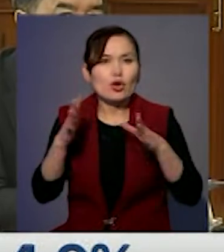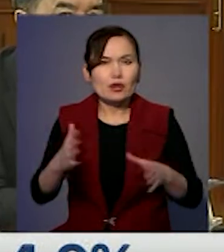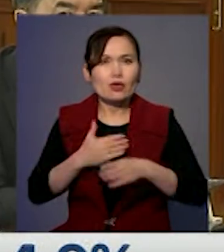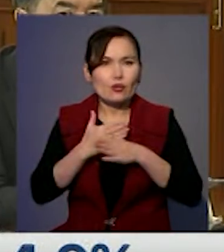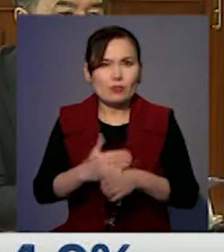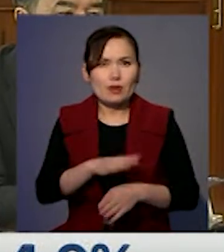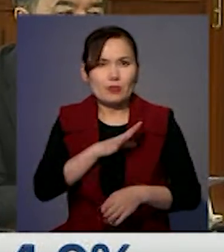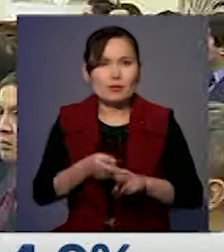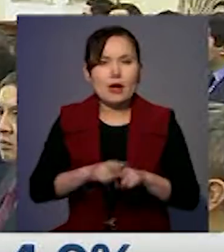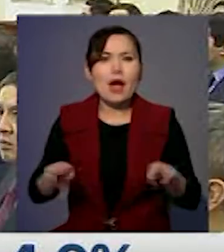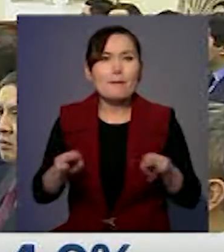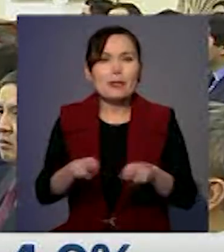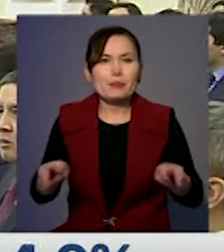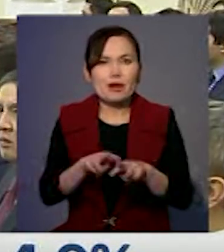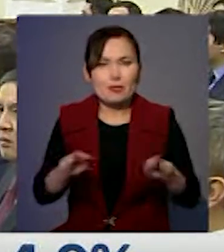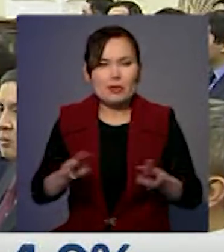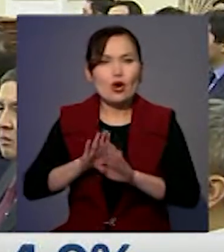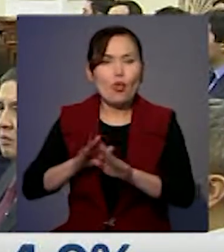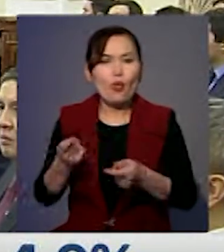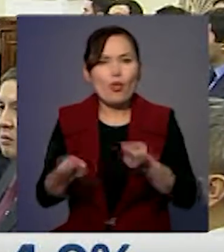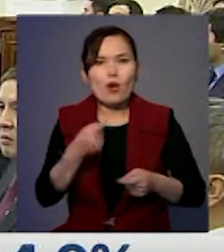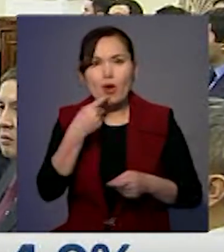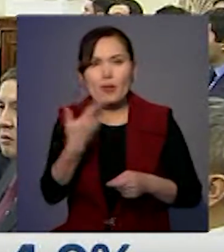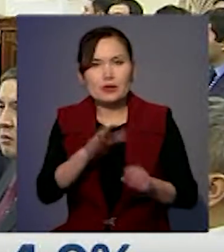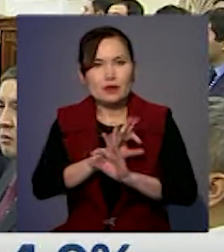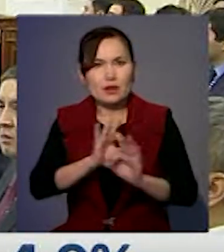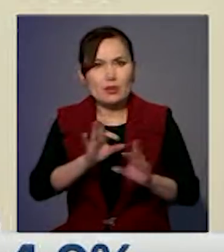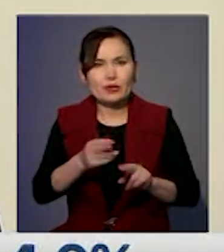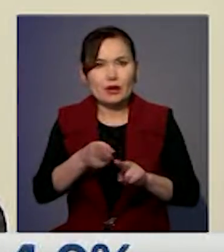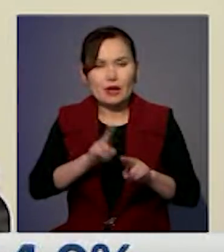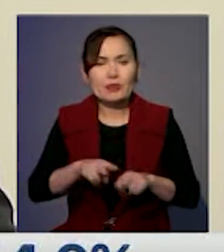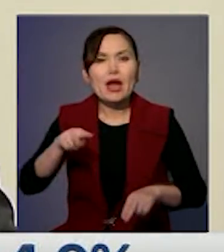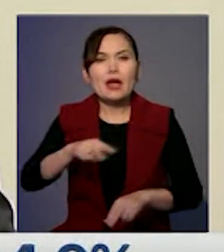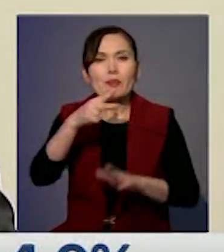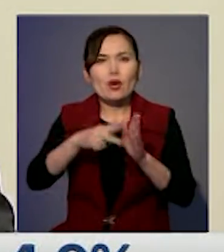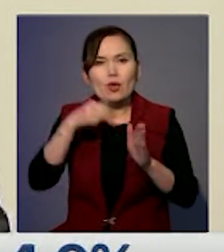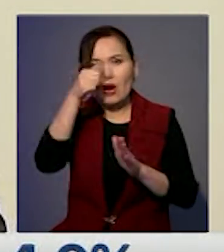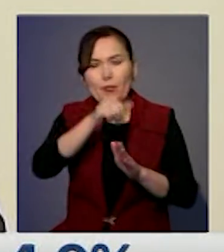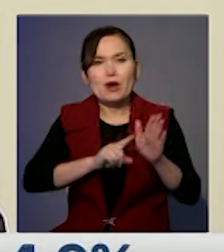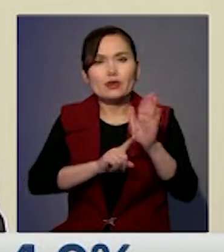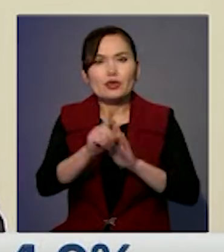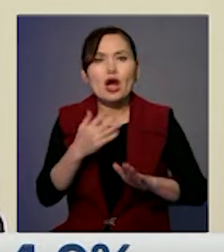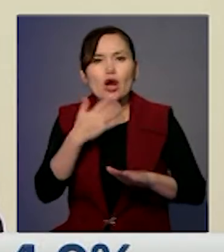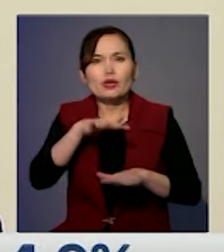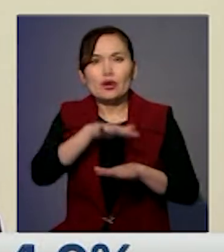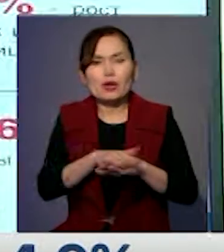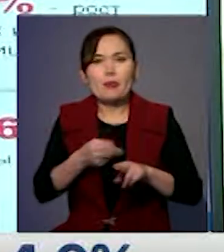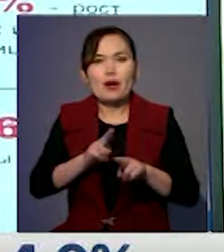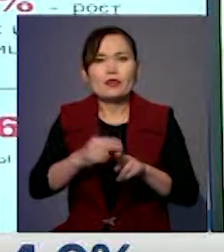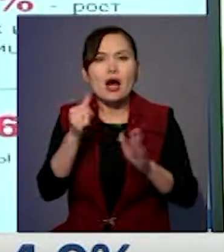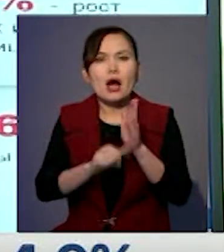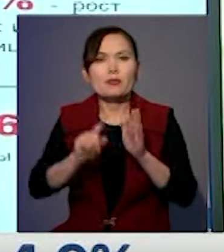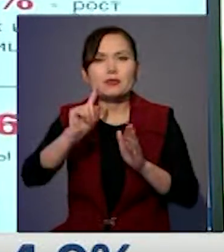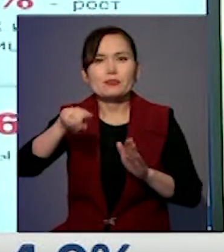Жиында премьер-министрдің орынбасары есеп берді. Ерболат Досаевтың мәліметінше, жыл басында ұлттық қордың активтері